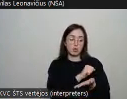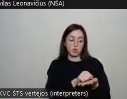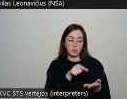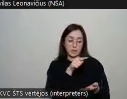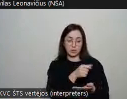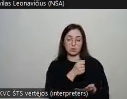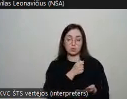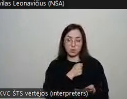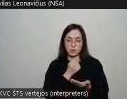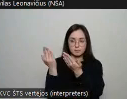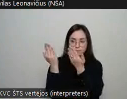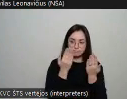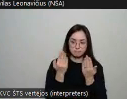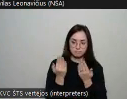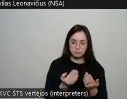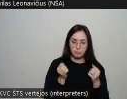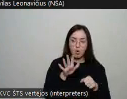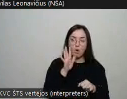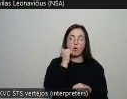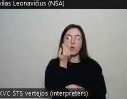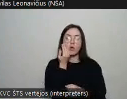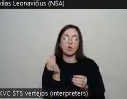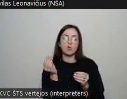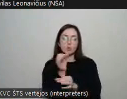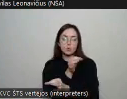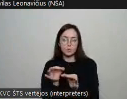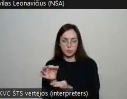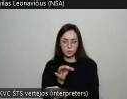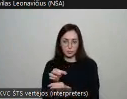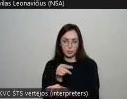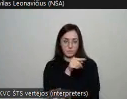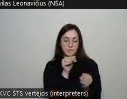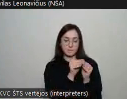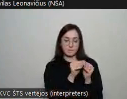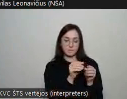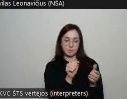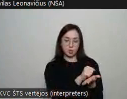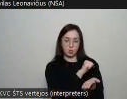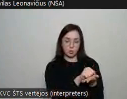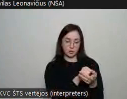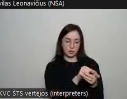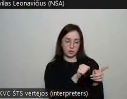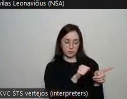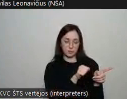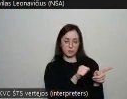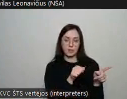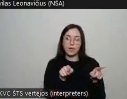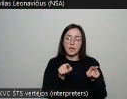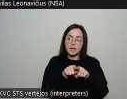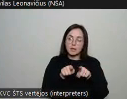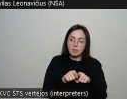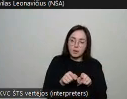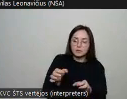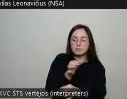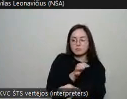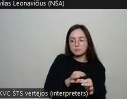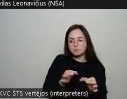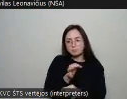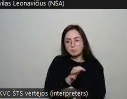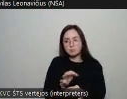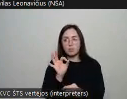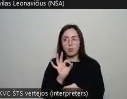pasiskaityti ir mes galėtumėme aptarti šį briefingo dokumentą. Taip pat analizuosime programos